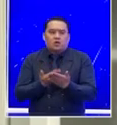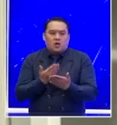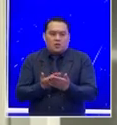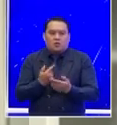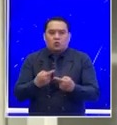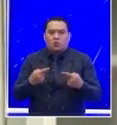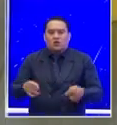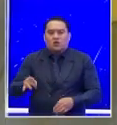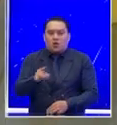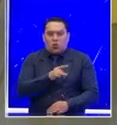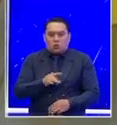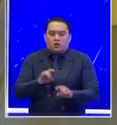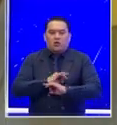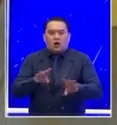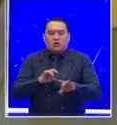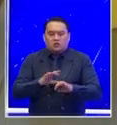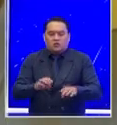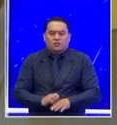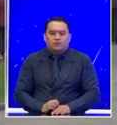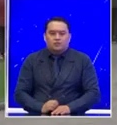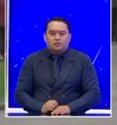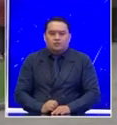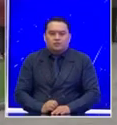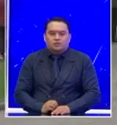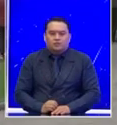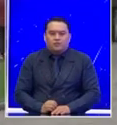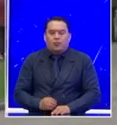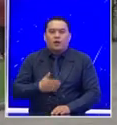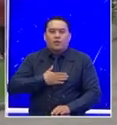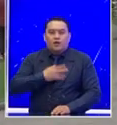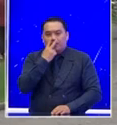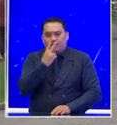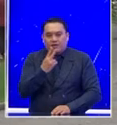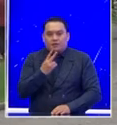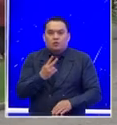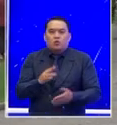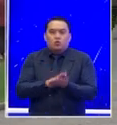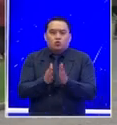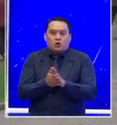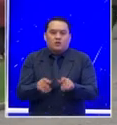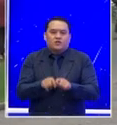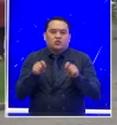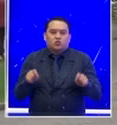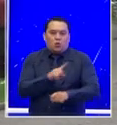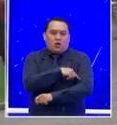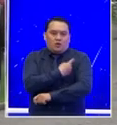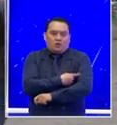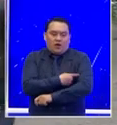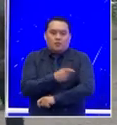для других регионов, подчеркнул вице-министр. Мы видим, что хорошие условия созданы для врачей